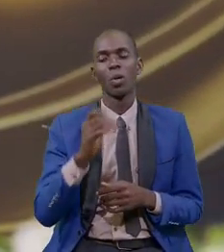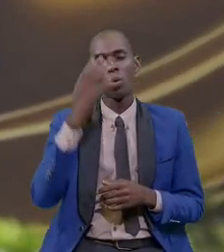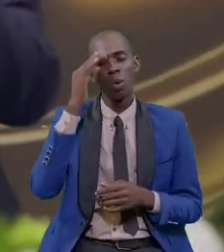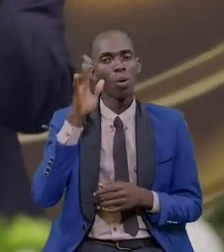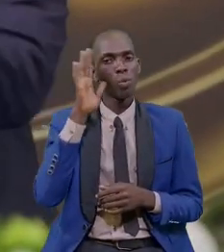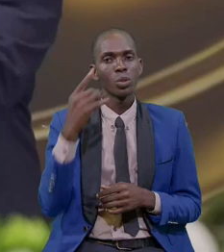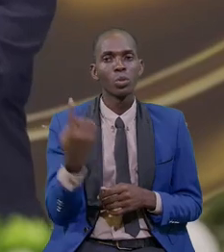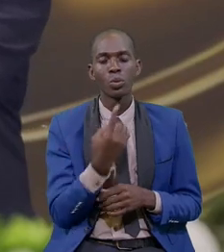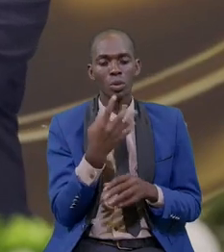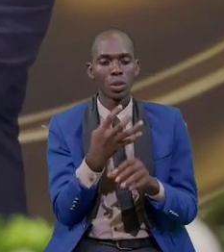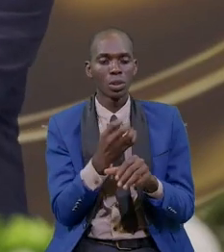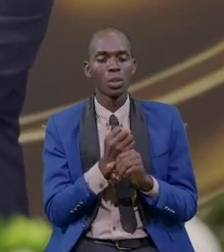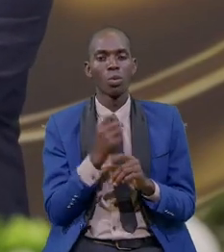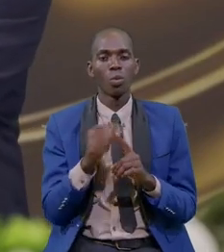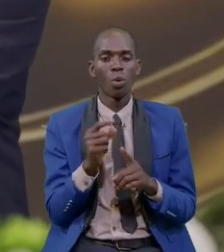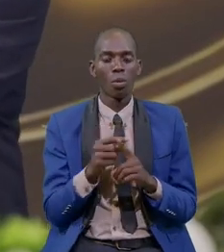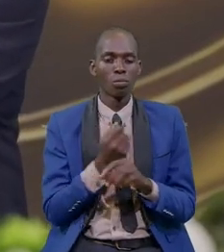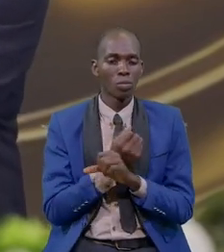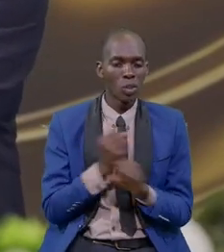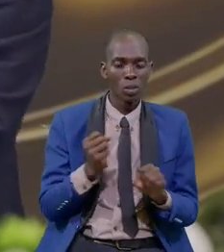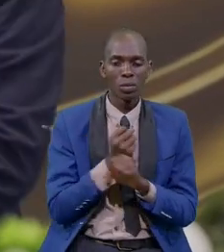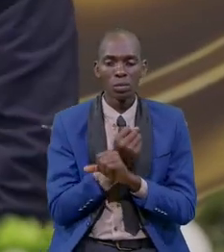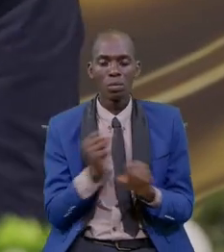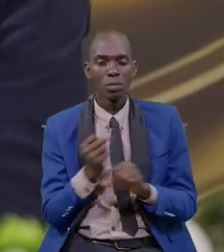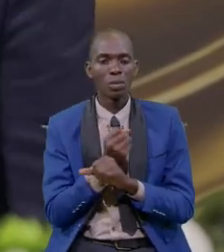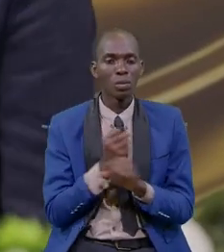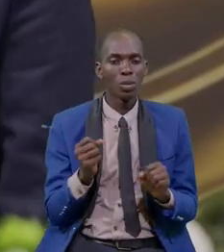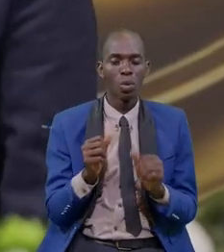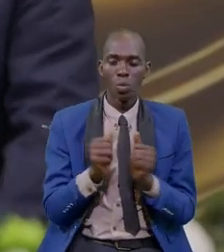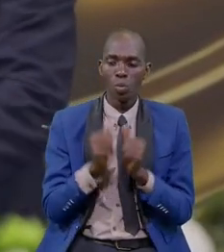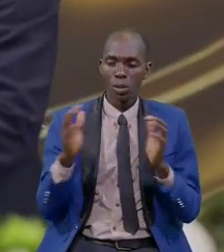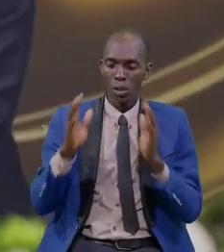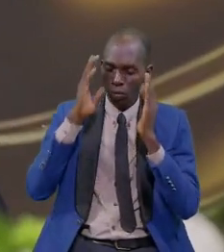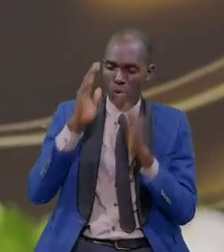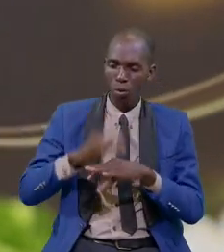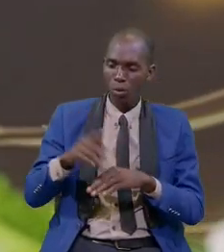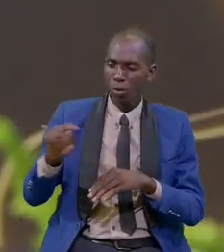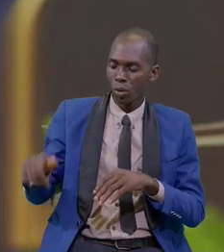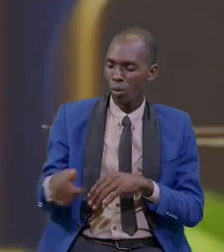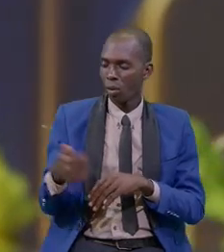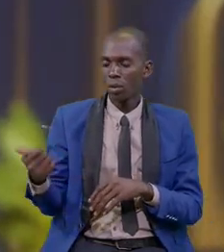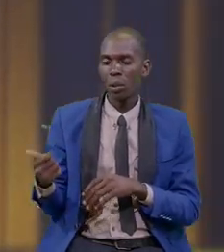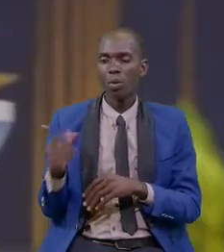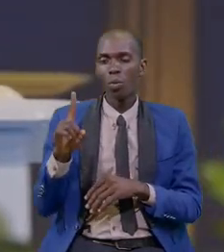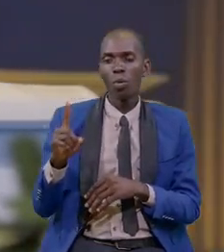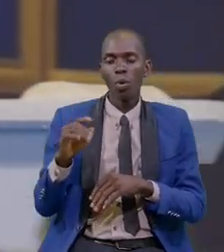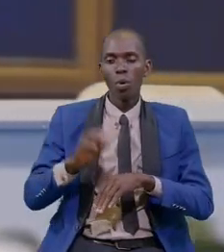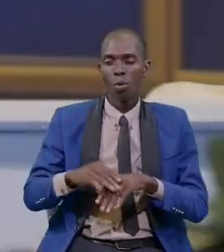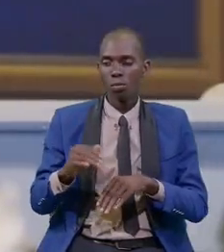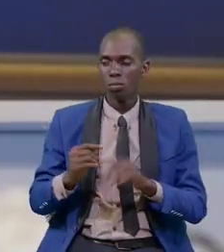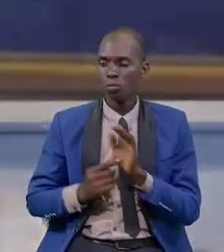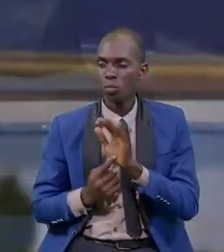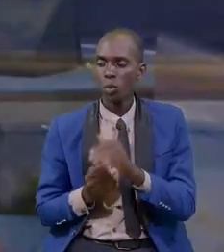seulement, naître de nouveau, et vous ne prenez pas l'autre côté de cette parole de prendre soin de votre voisin. Alors vous